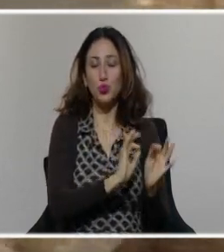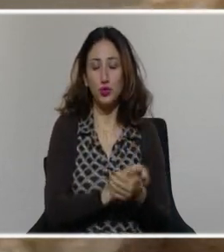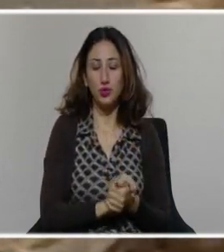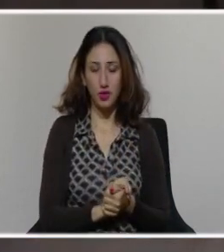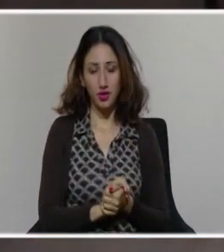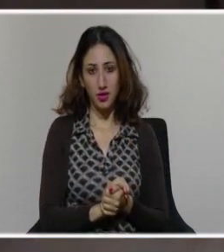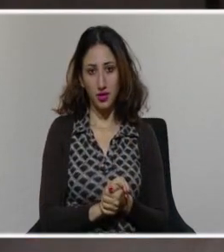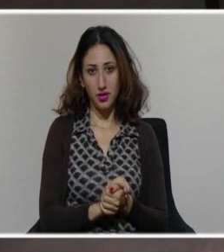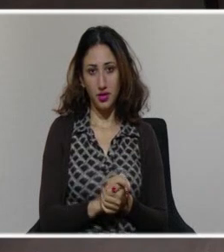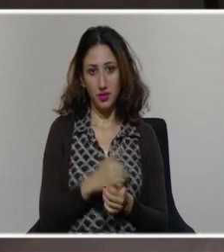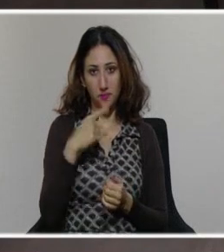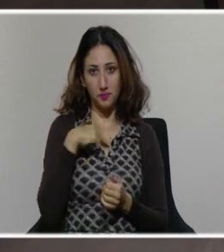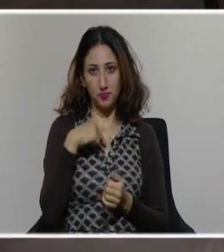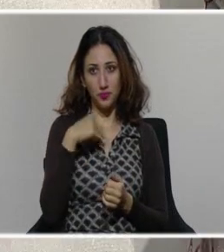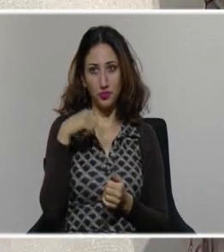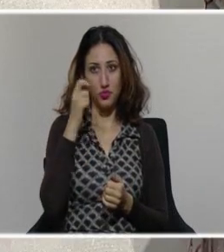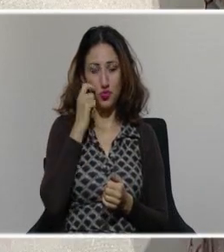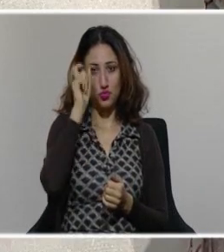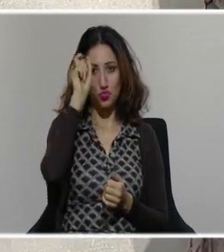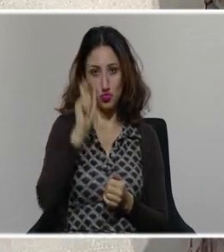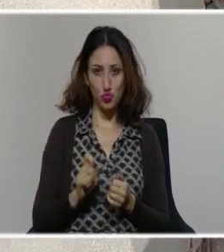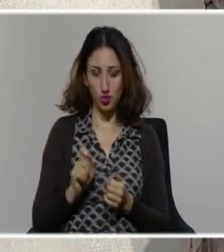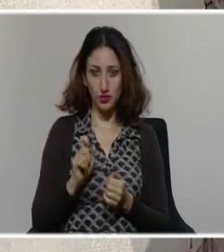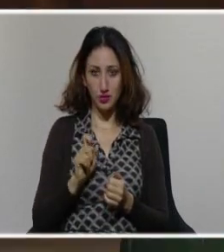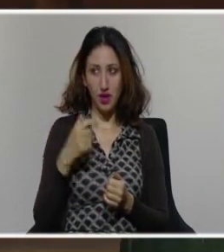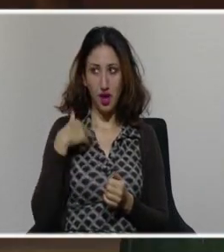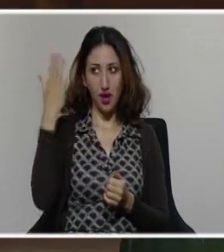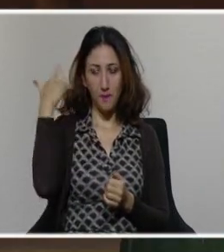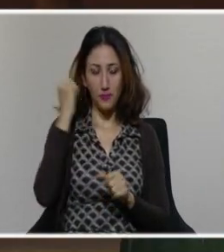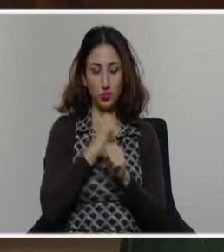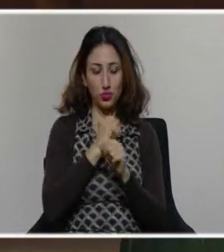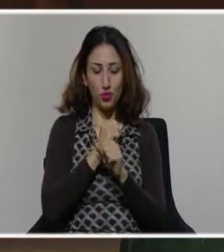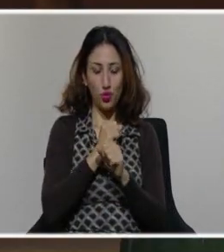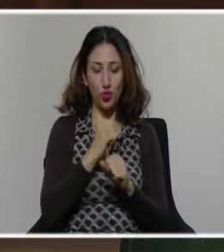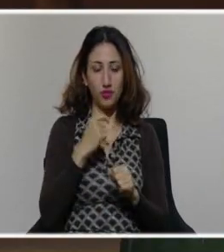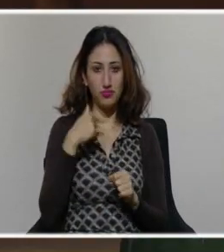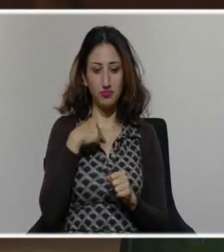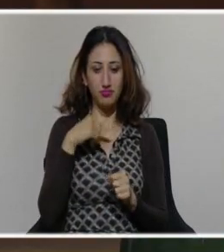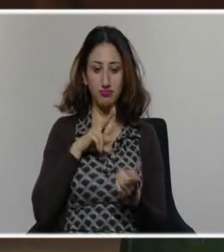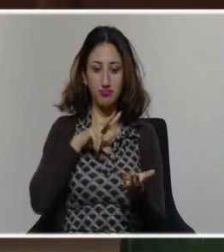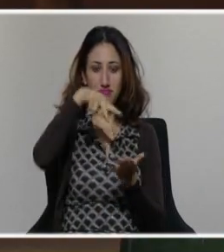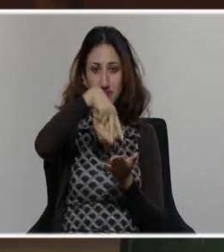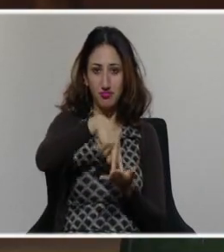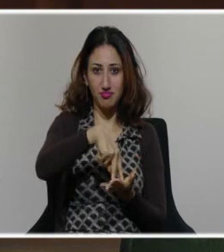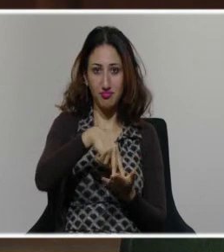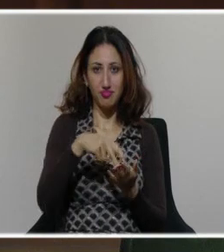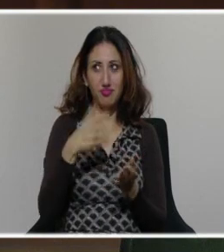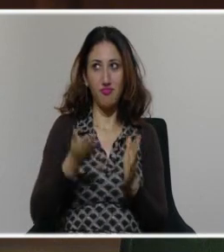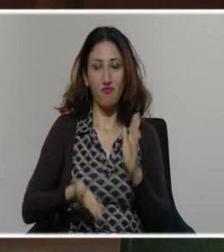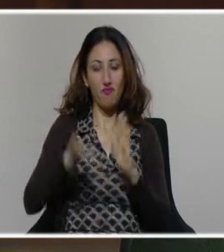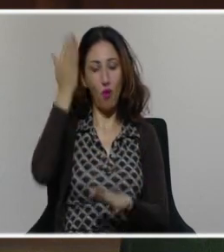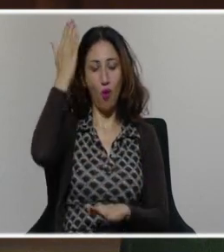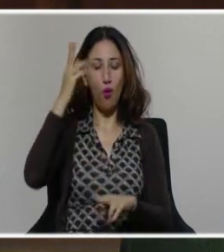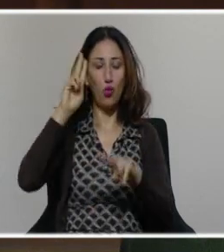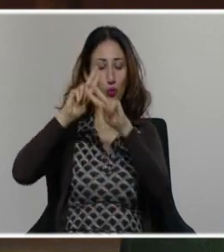فالحقيقة أنا بعتبر الشخصية دي من الشخصيات اللي حطتني على أول أعتاب النجومية.